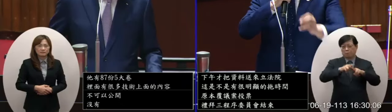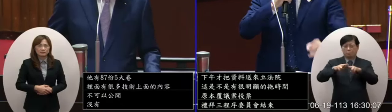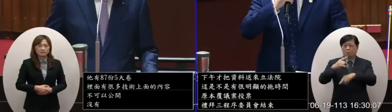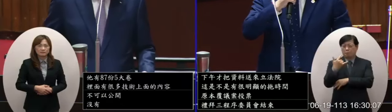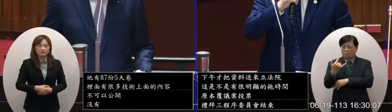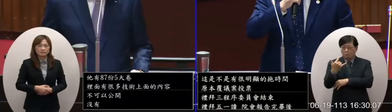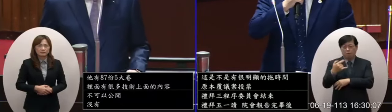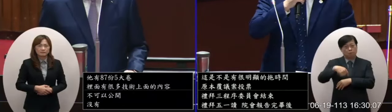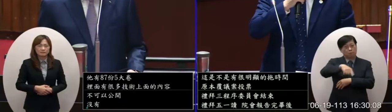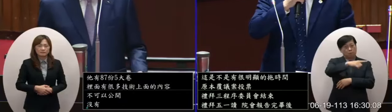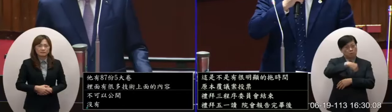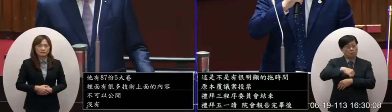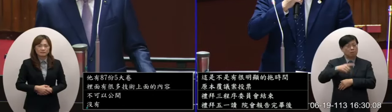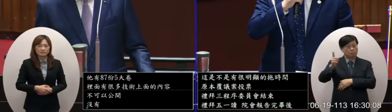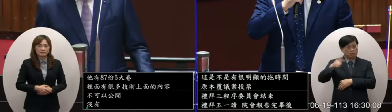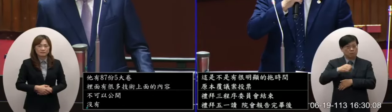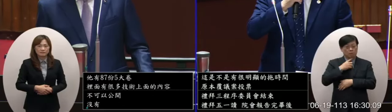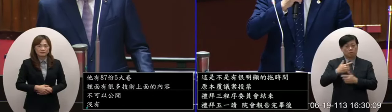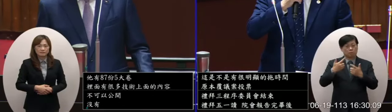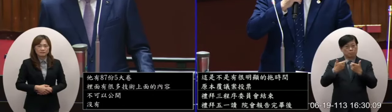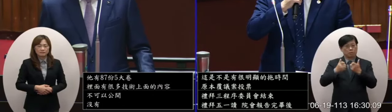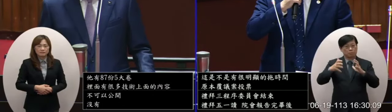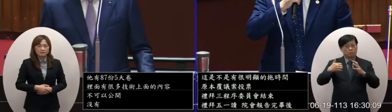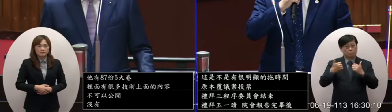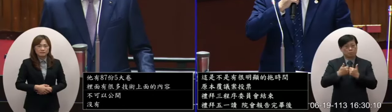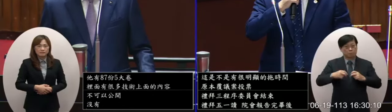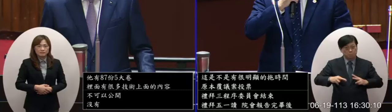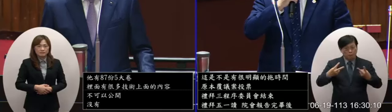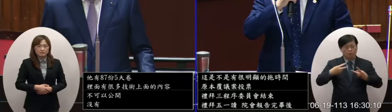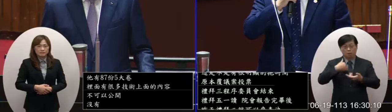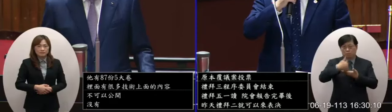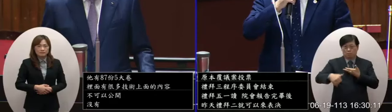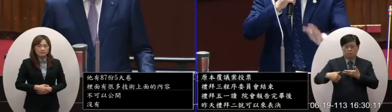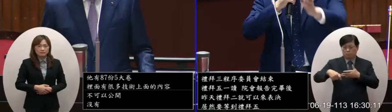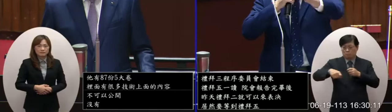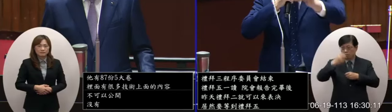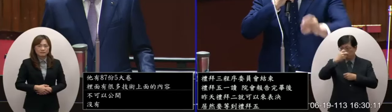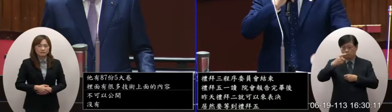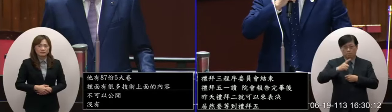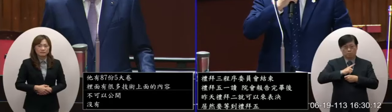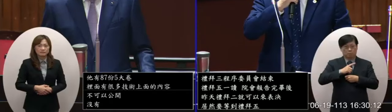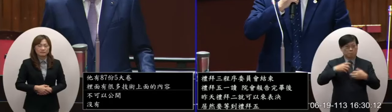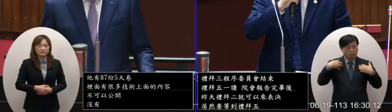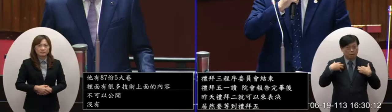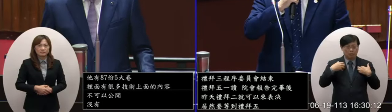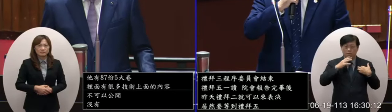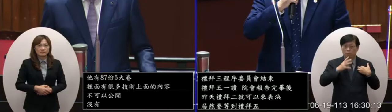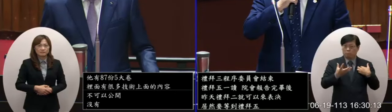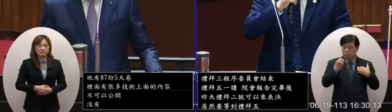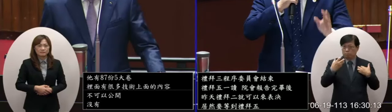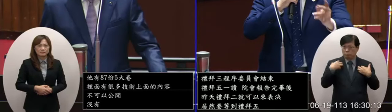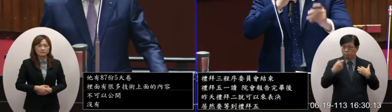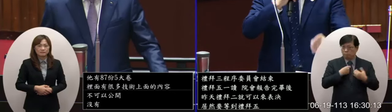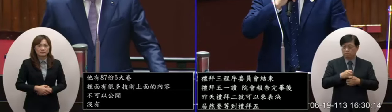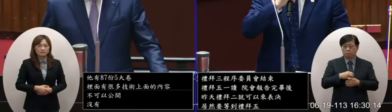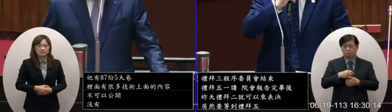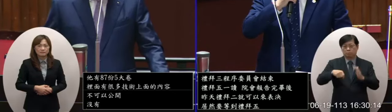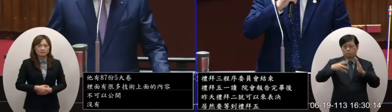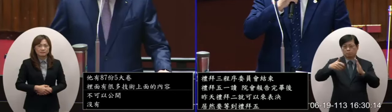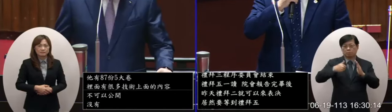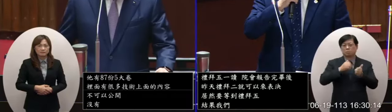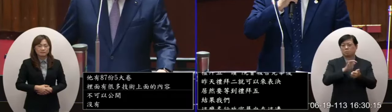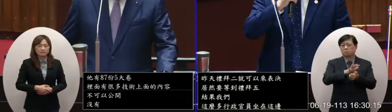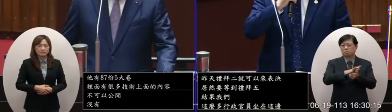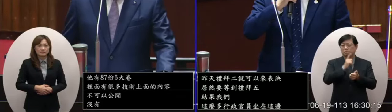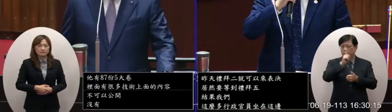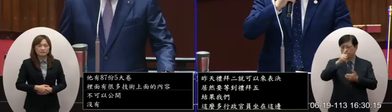问这些行政官员来为国会改革复议来背书，是他们的权责吗？所以我院长，我先来帮你